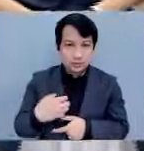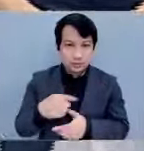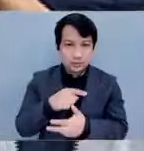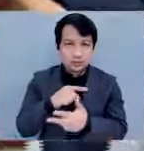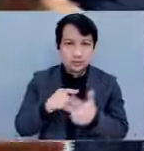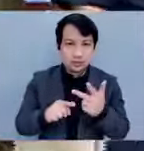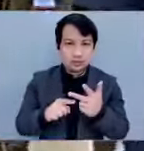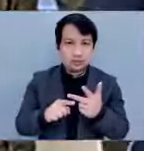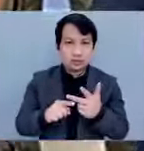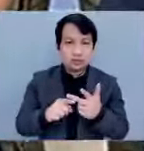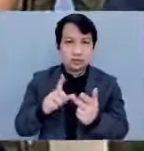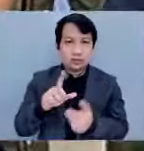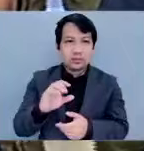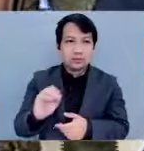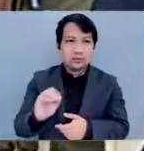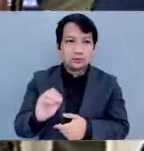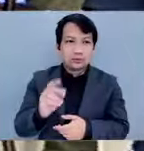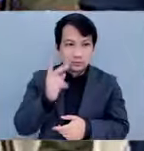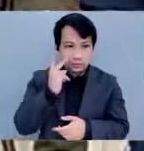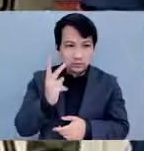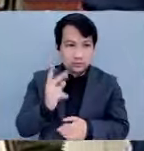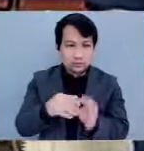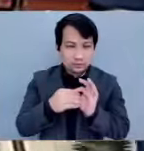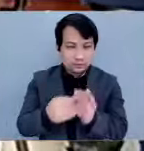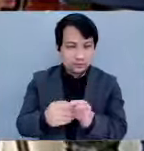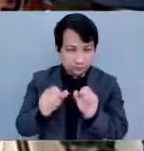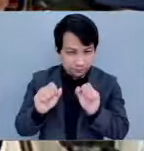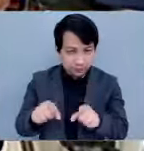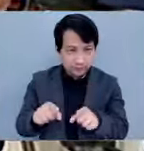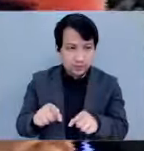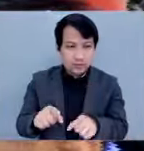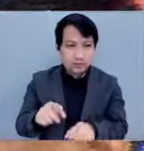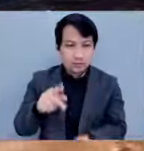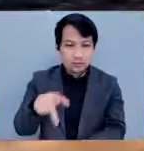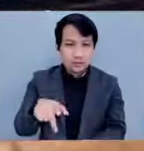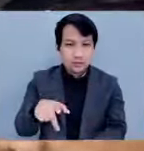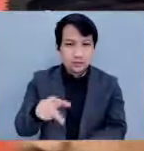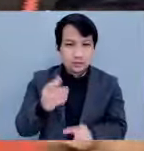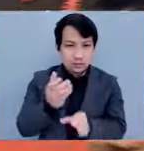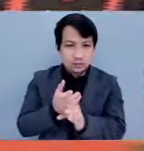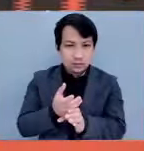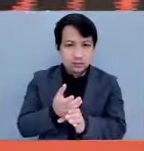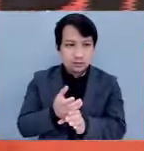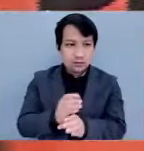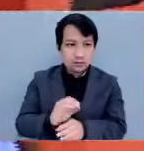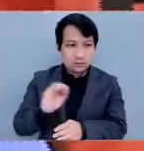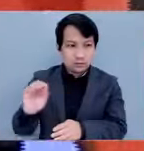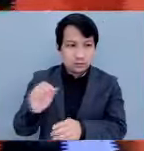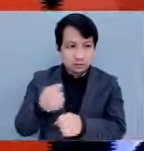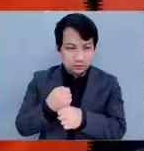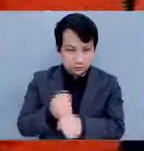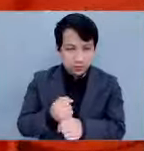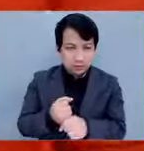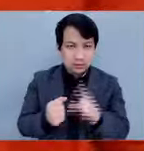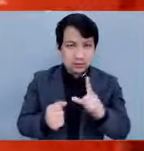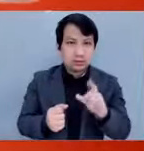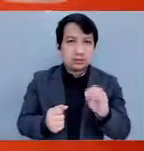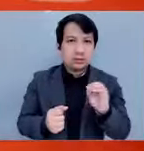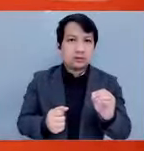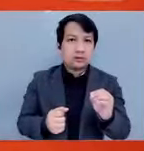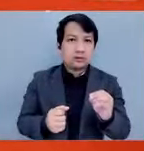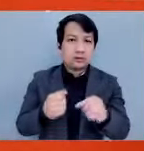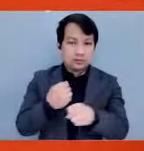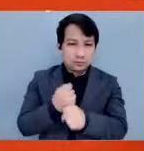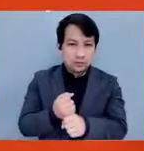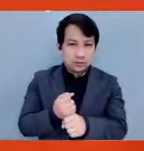ng LTO na nabistong sangkot sa pagdanakaw ng mga plaka ng sasakyan na sila raw mismo ang gumagawa sa LTO plate making plant.